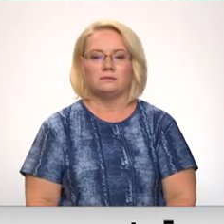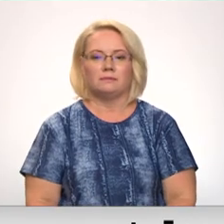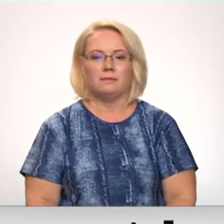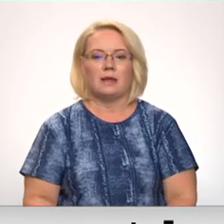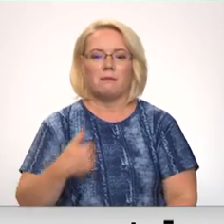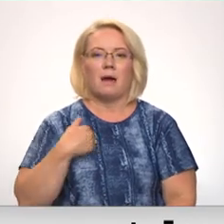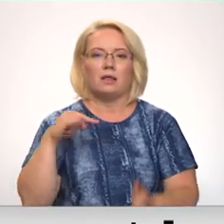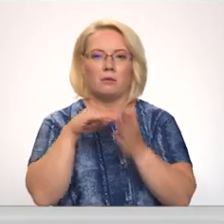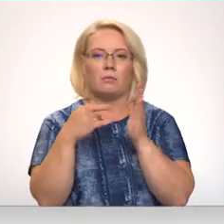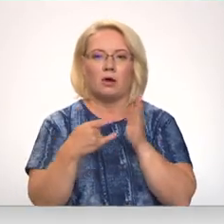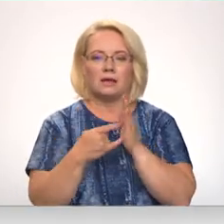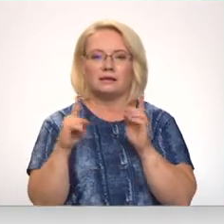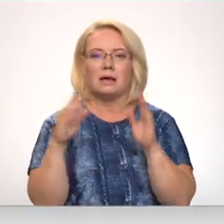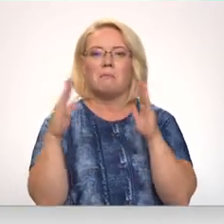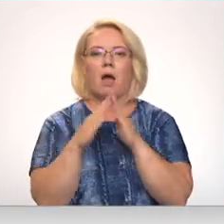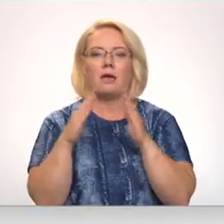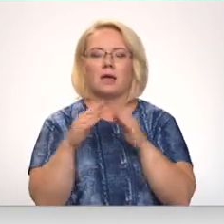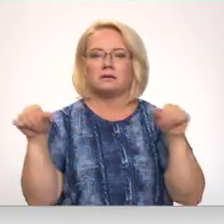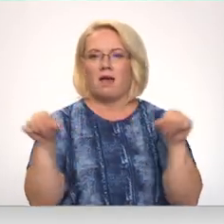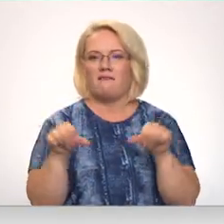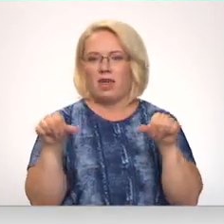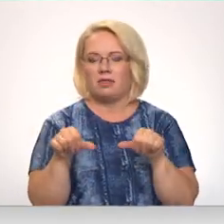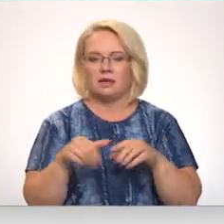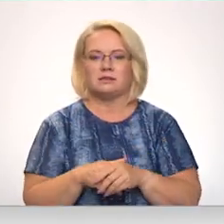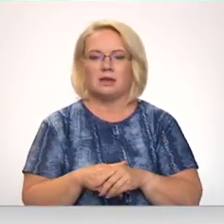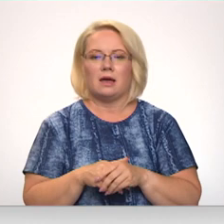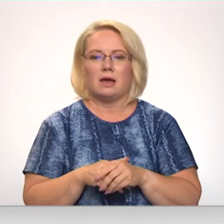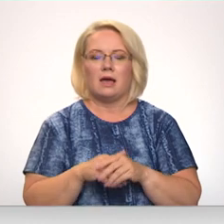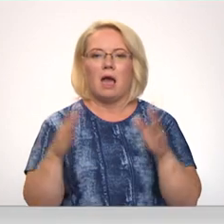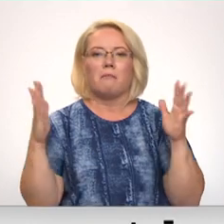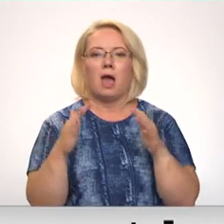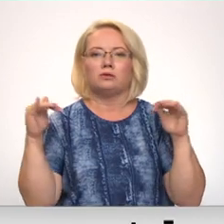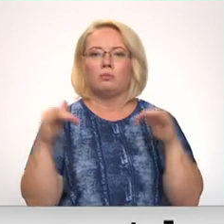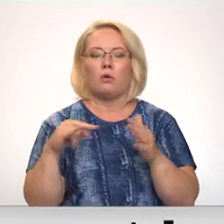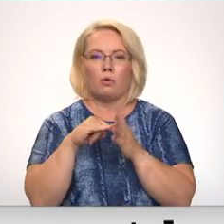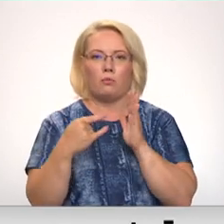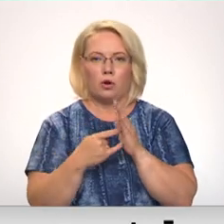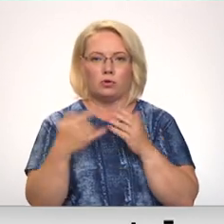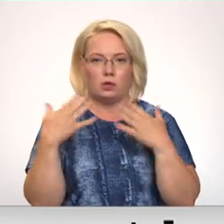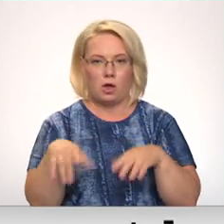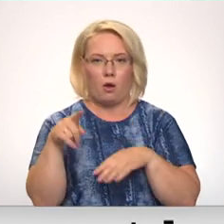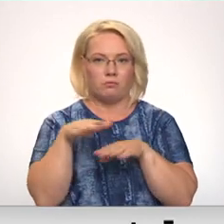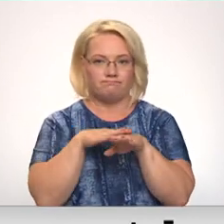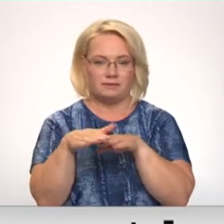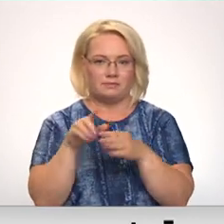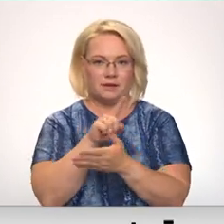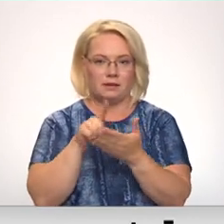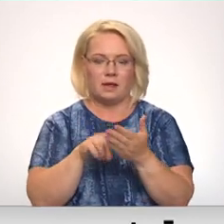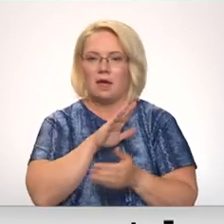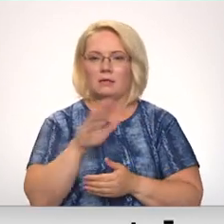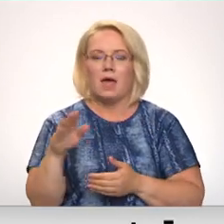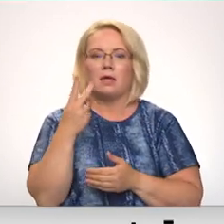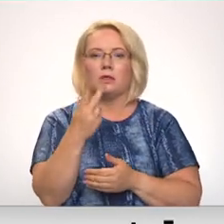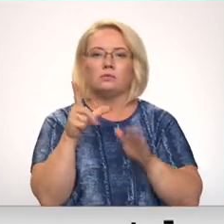Man ir projekts Mājas kafēnīca. Mājas kafēnīca? Jā, mazpulku ir projekts. Un tu jau īstenoji viņu? Vēl ne,